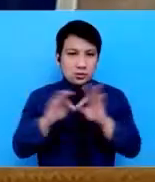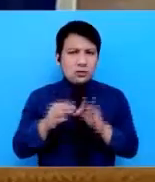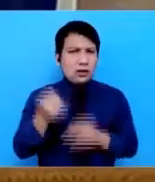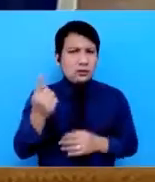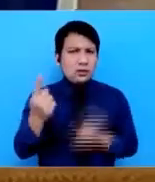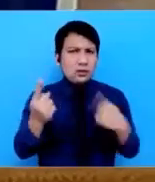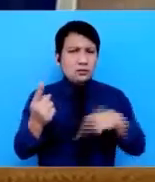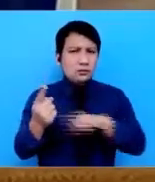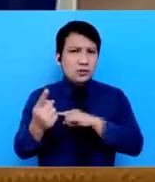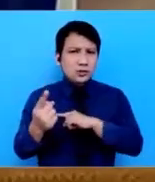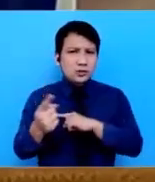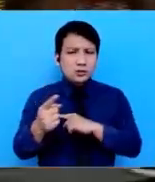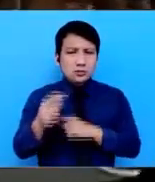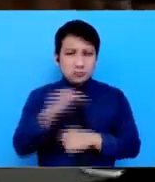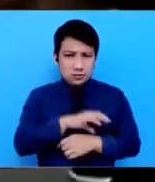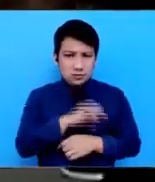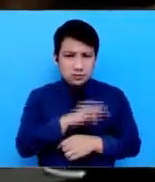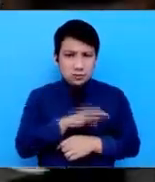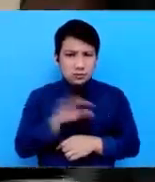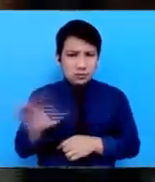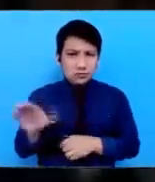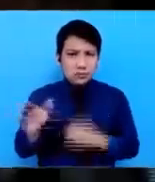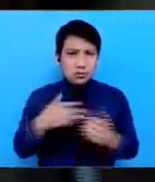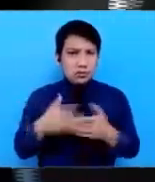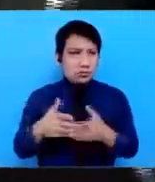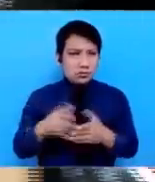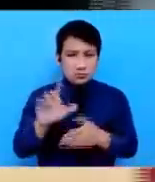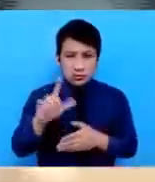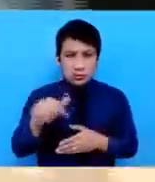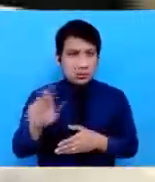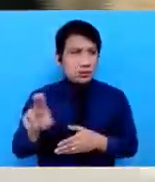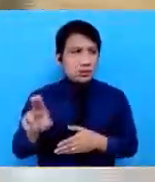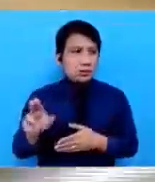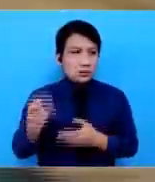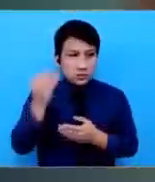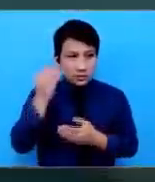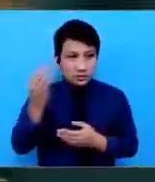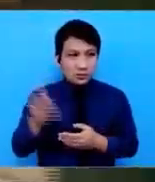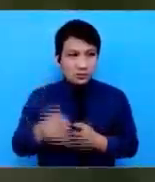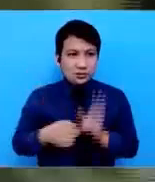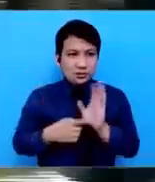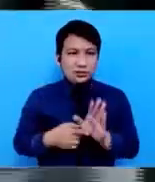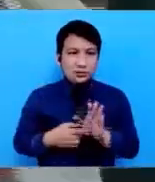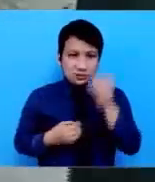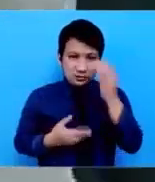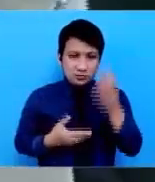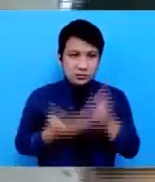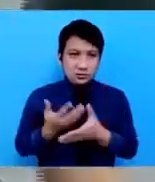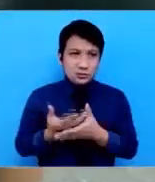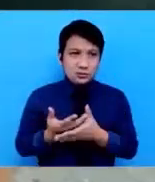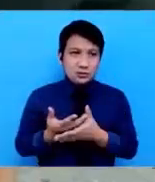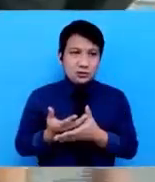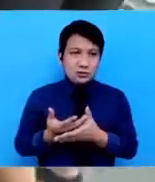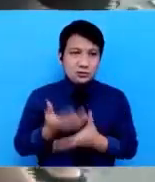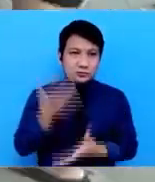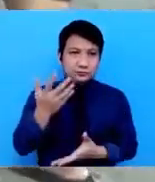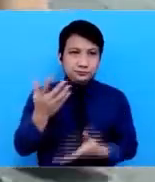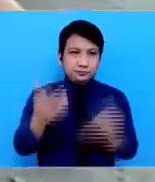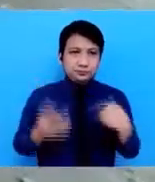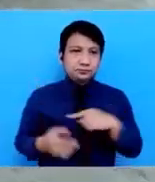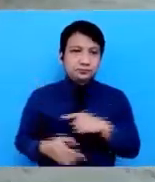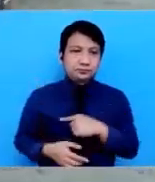daw ng vendors at manufacturers na may mga LGU na nag-ban pa rin sa paggamit ng paputok. Ang sa amin lang